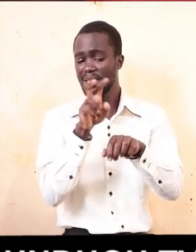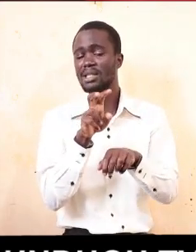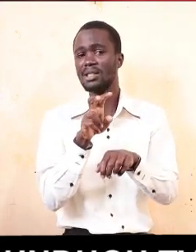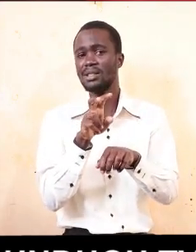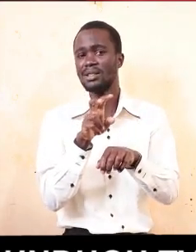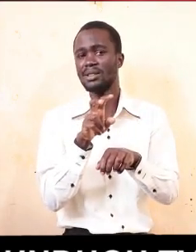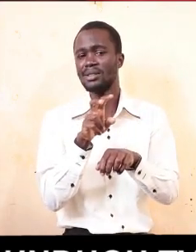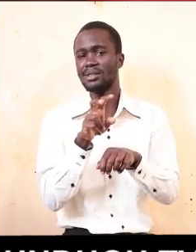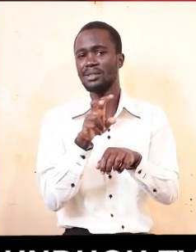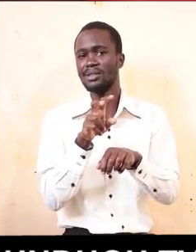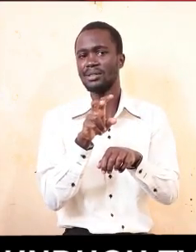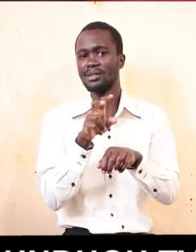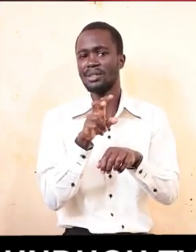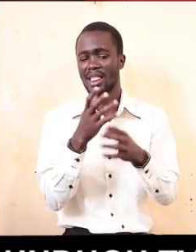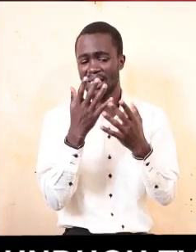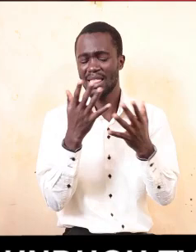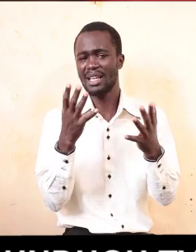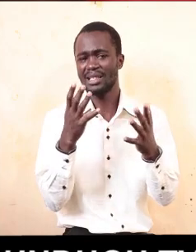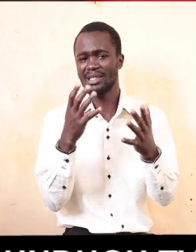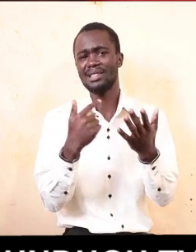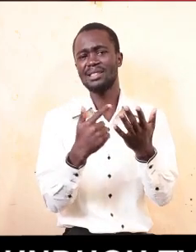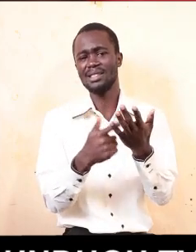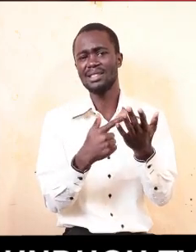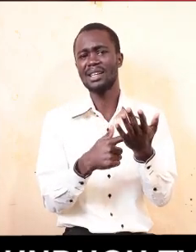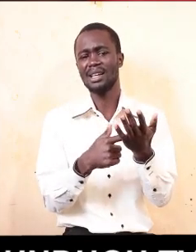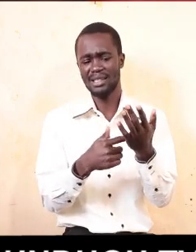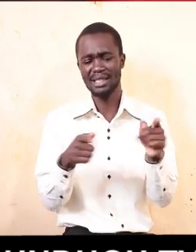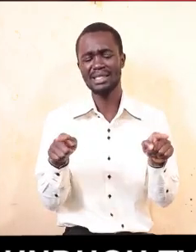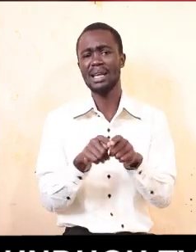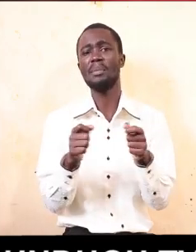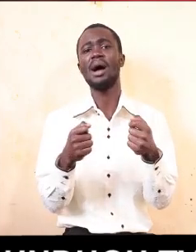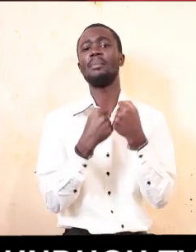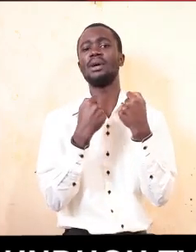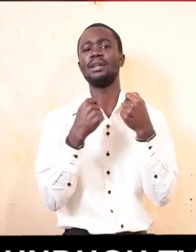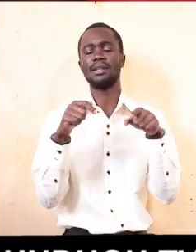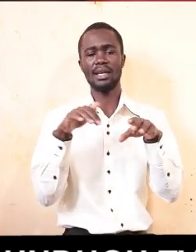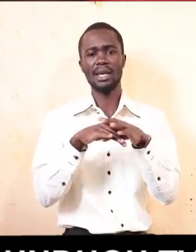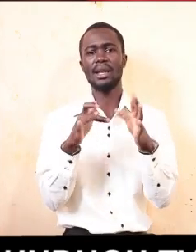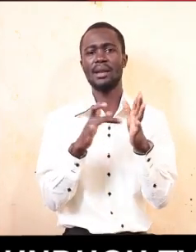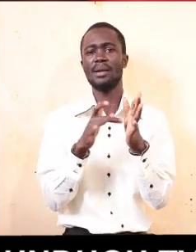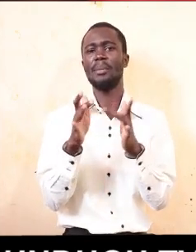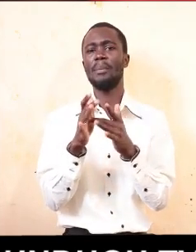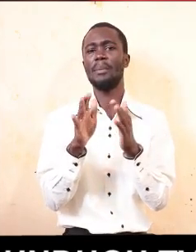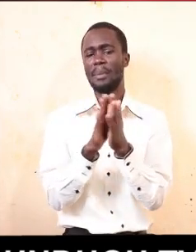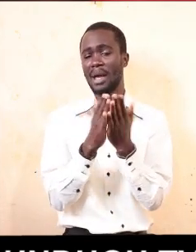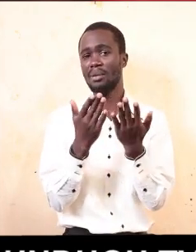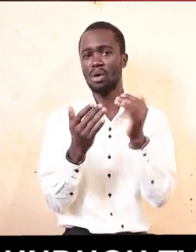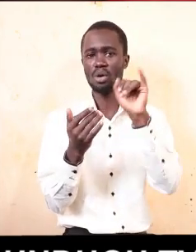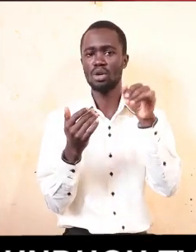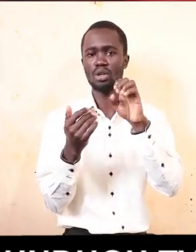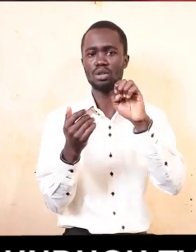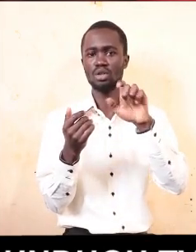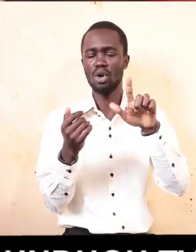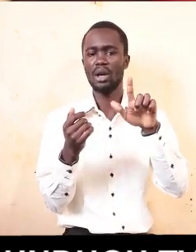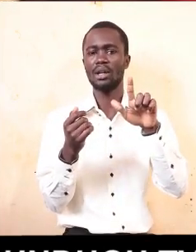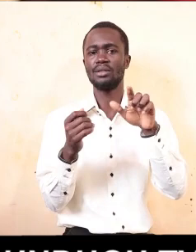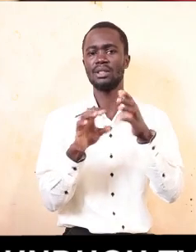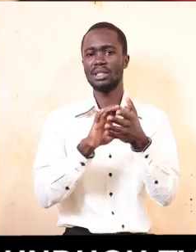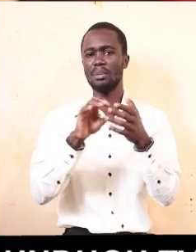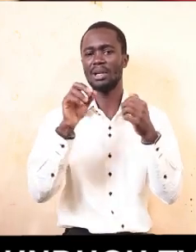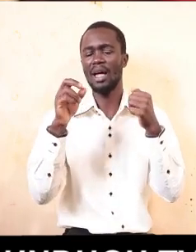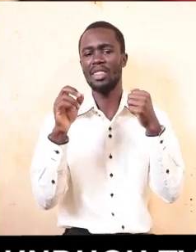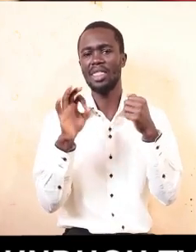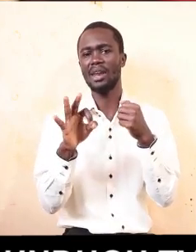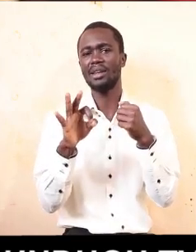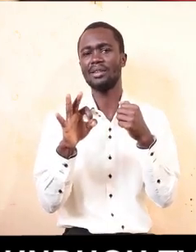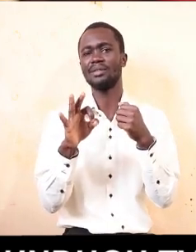ambazo tumesema. Na katika kitabu cha Yoeli sura ya 3 mstari wa 9 hata wa